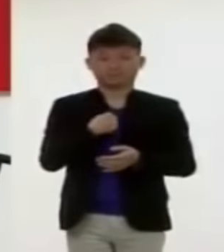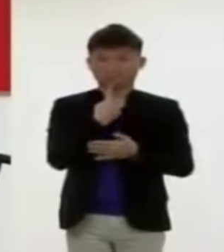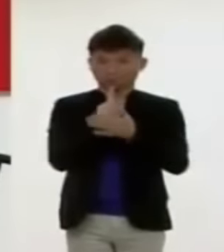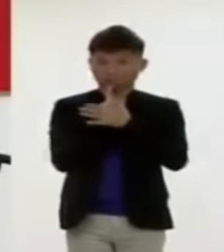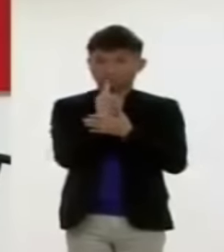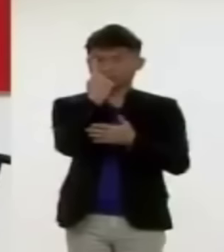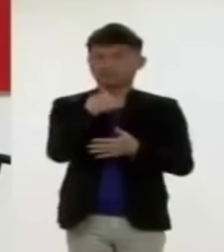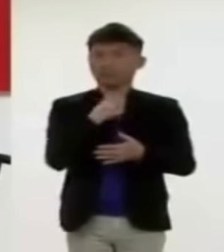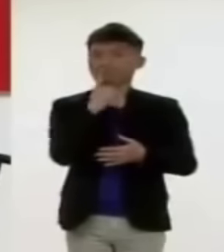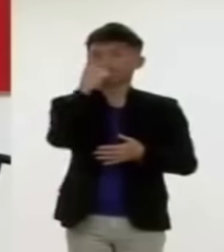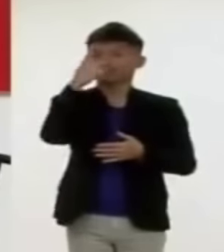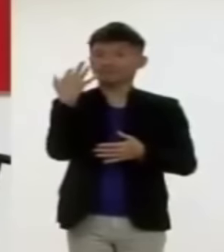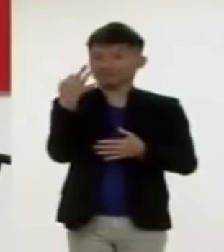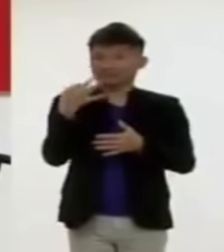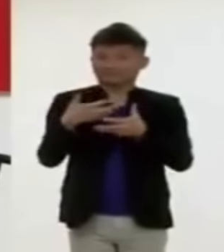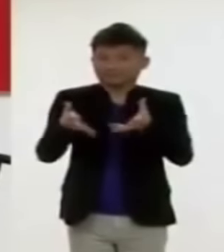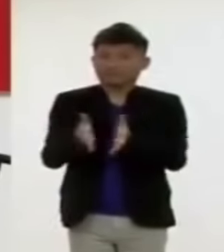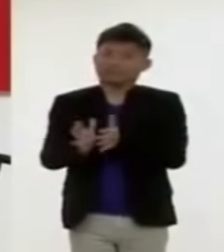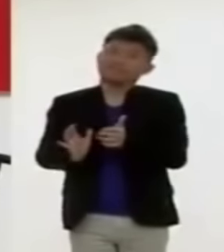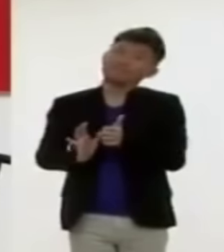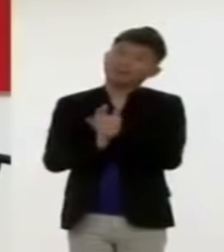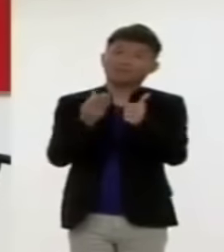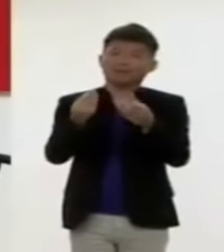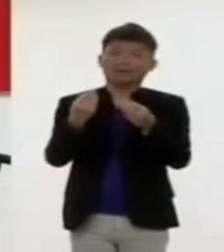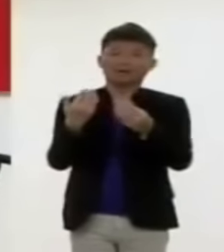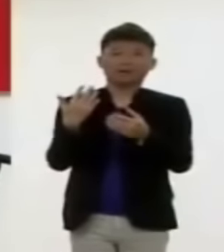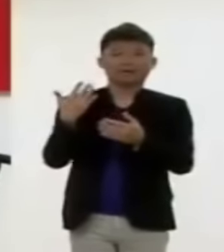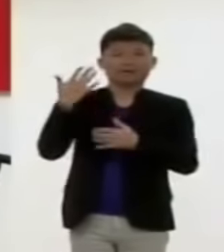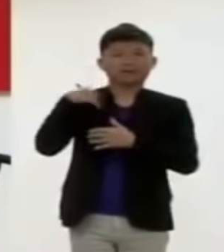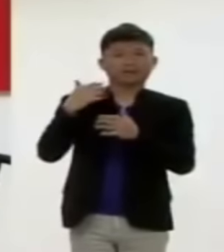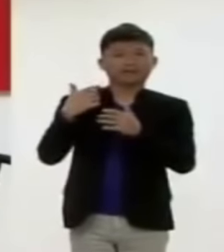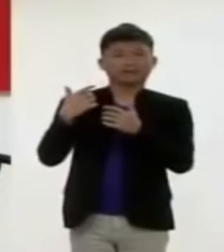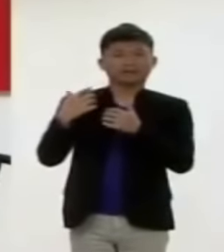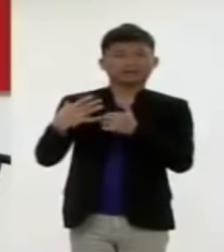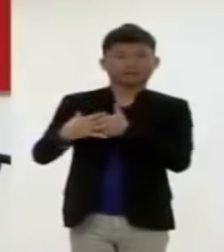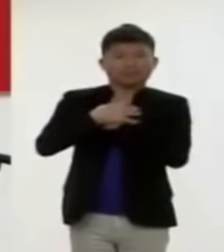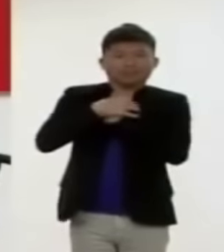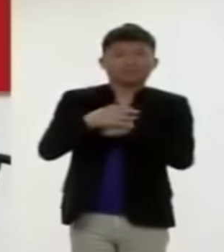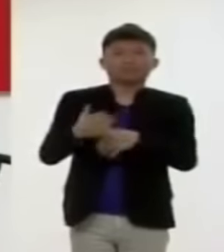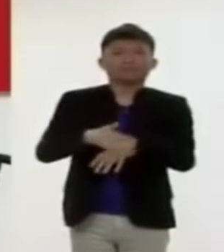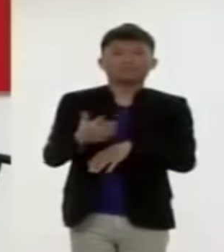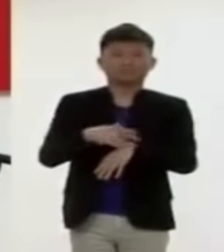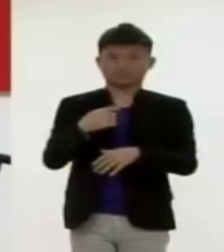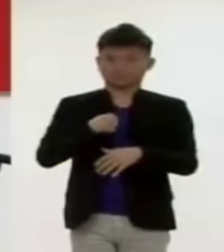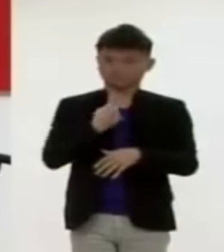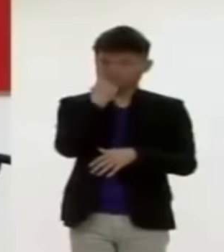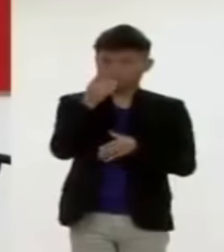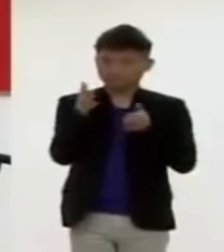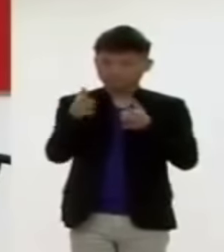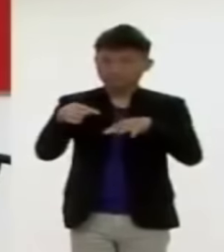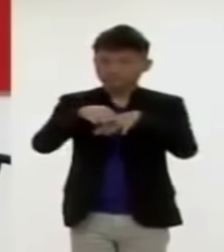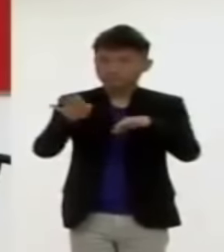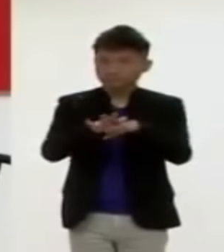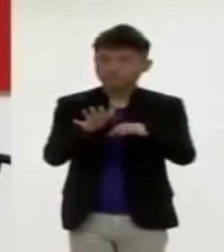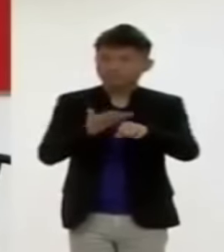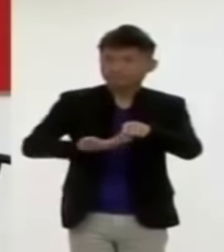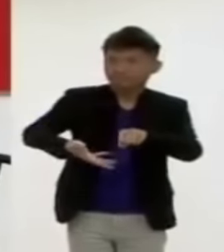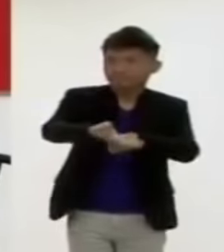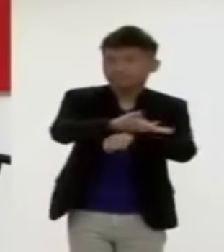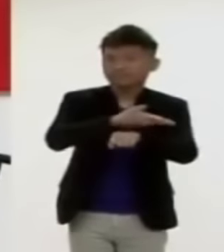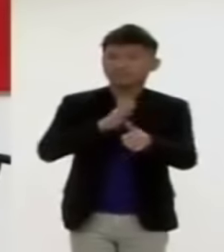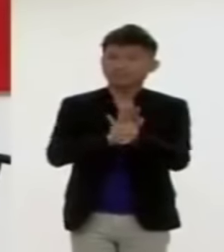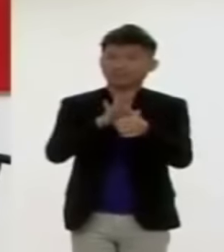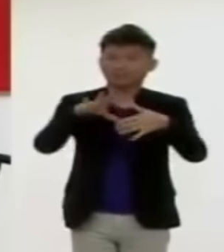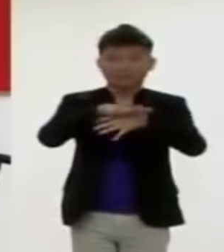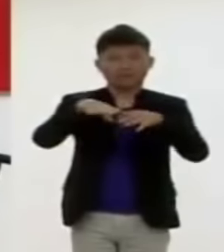景，只有我没有中青的束缚，只有我真正能够为离岛、为金门开创亮丽有文